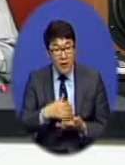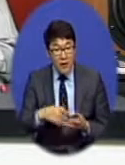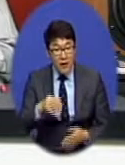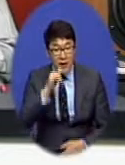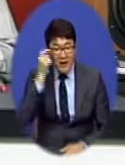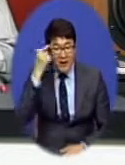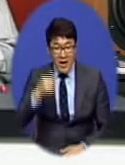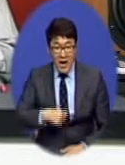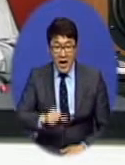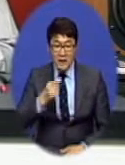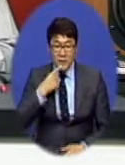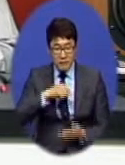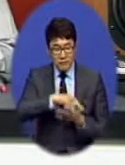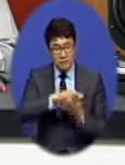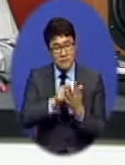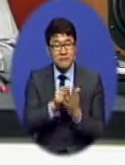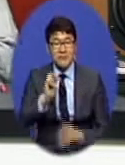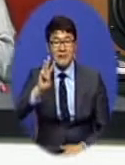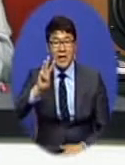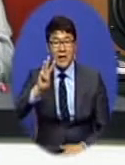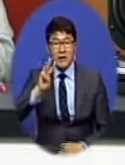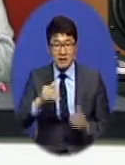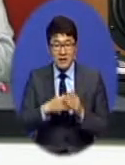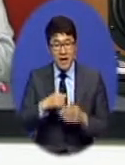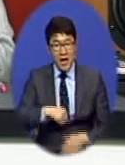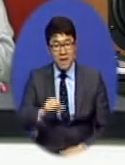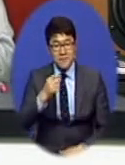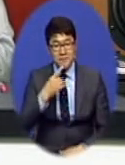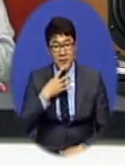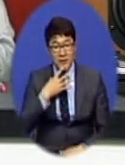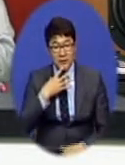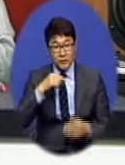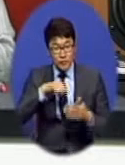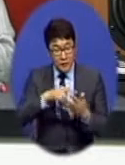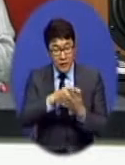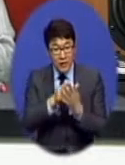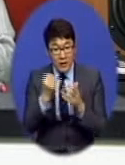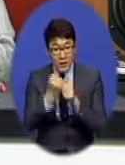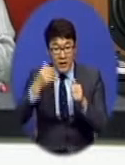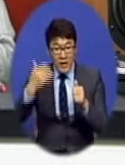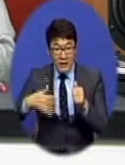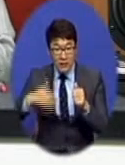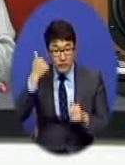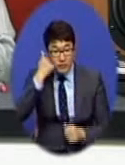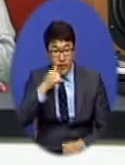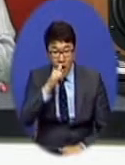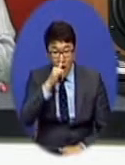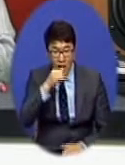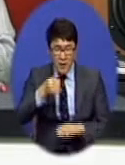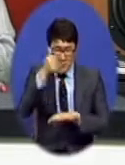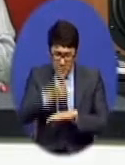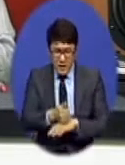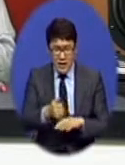분이나? 아들만 세 분. 와우! 아들만 세 분. 자, 그 중에 장가 안 가신 분은? 아, 장가 안 가는 우리